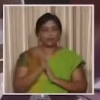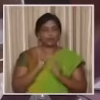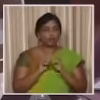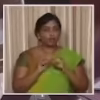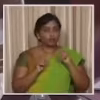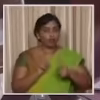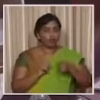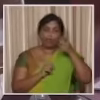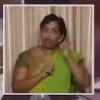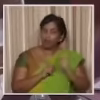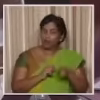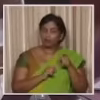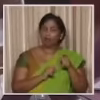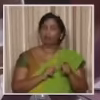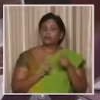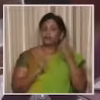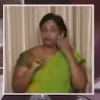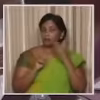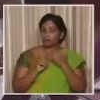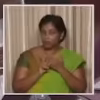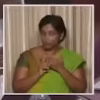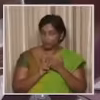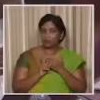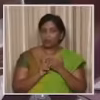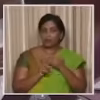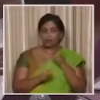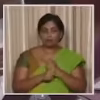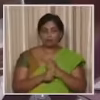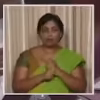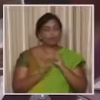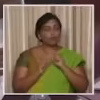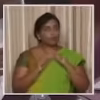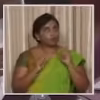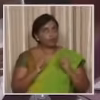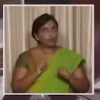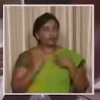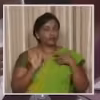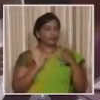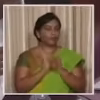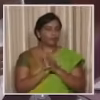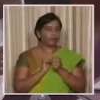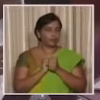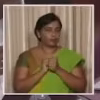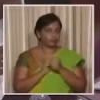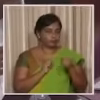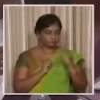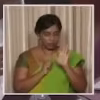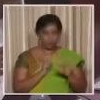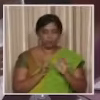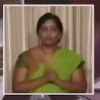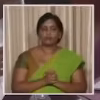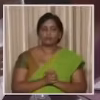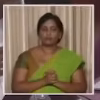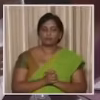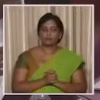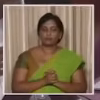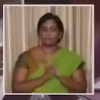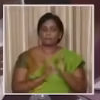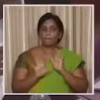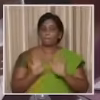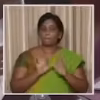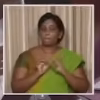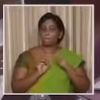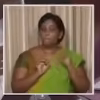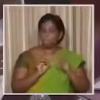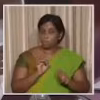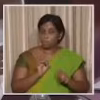මණ්ඩල අනුමැතිය මත රාජ්‍ය සංස්ථා සමග සිදු කර ඇති බවත් පාලක